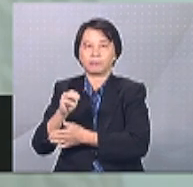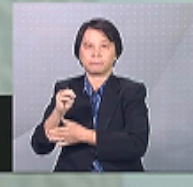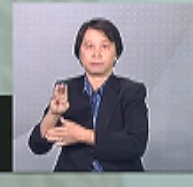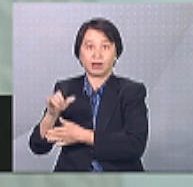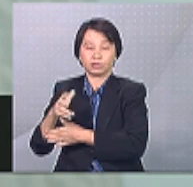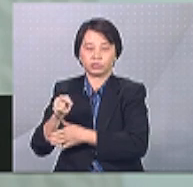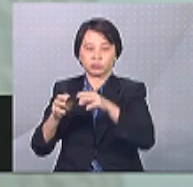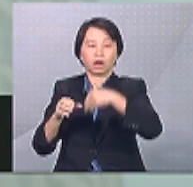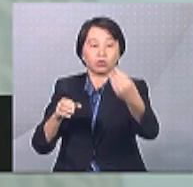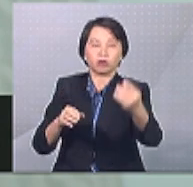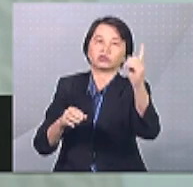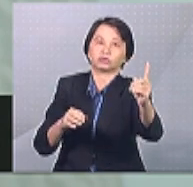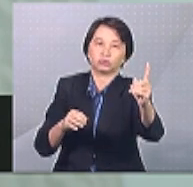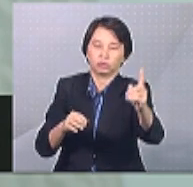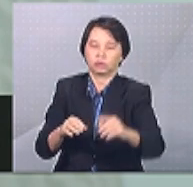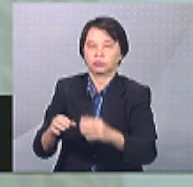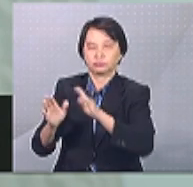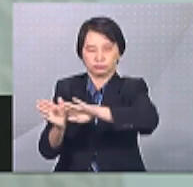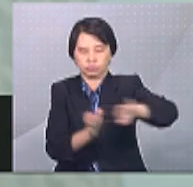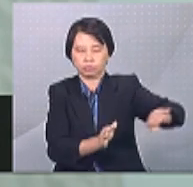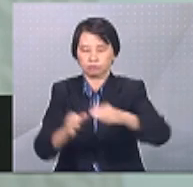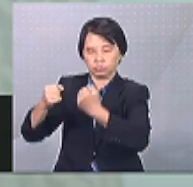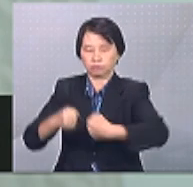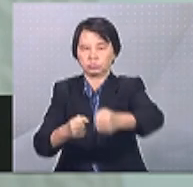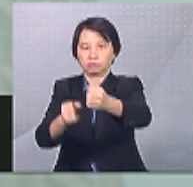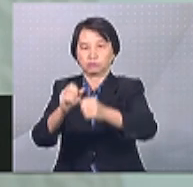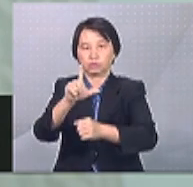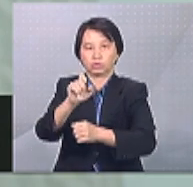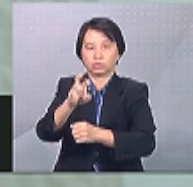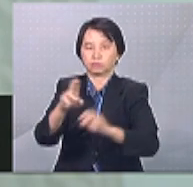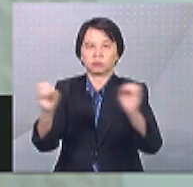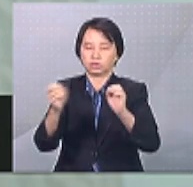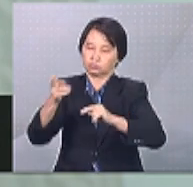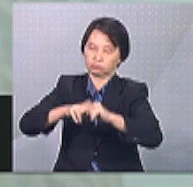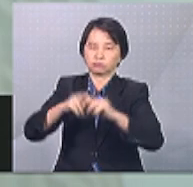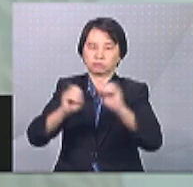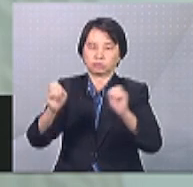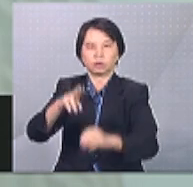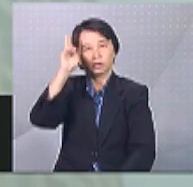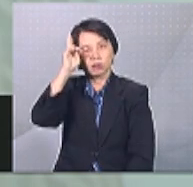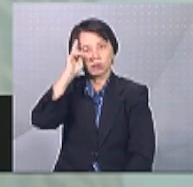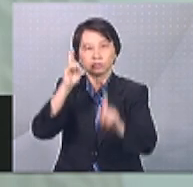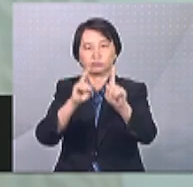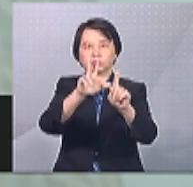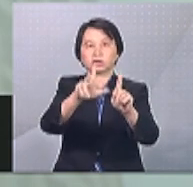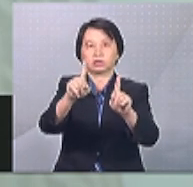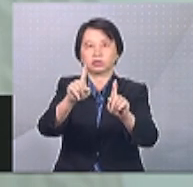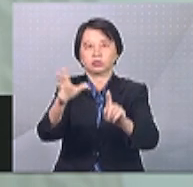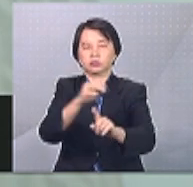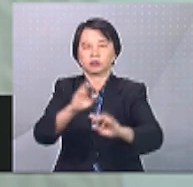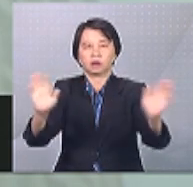kes. Dan di Sungai Kampung Lui, Selangor, tiada pertambahan, kekal dengan 131 kes. Dan